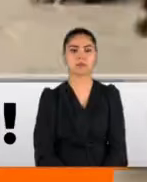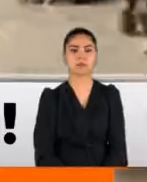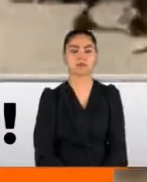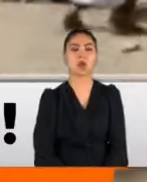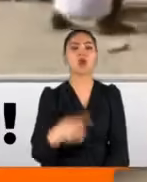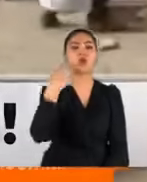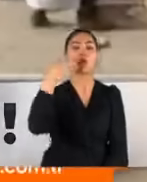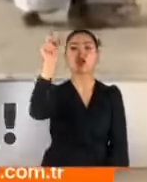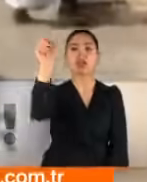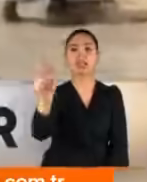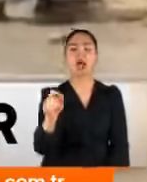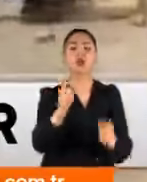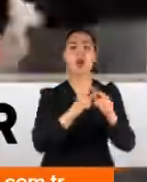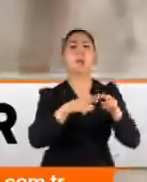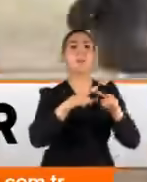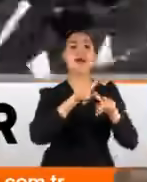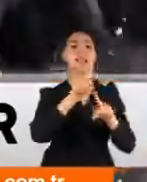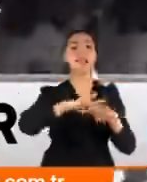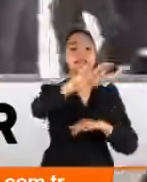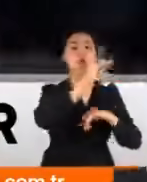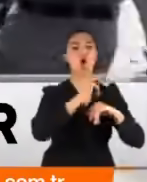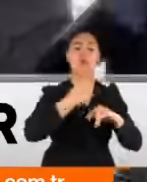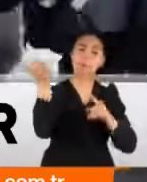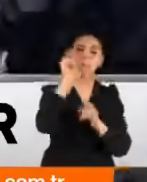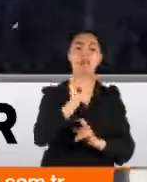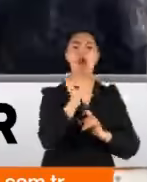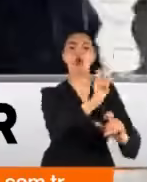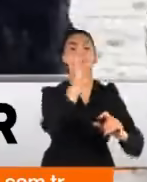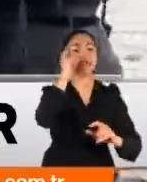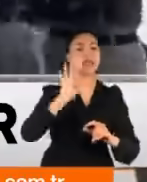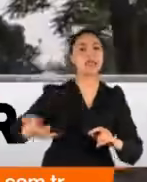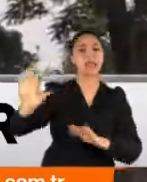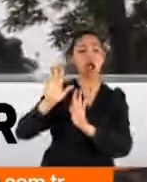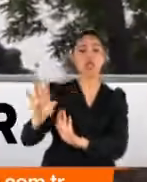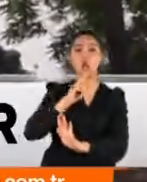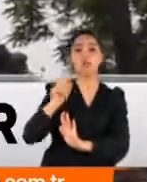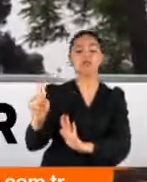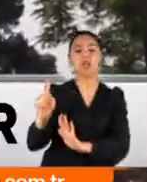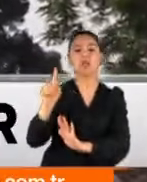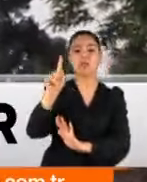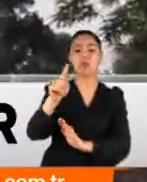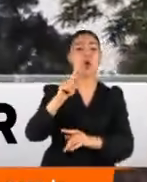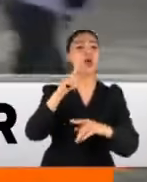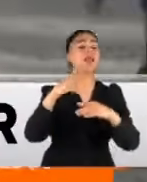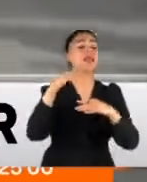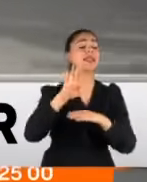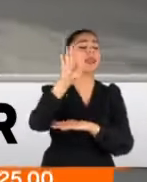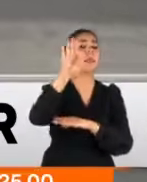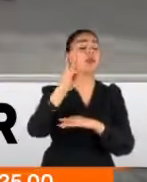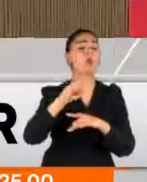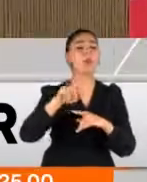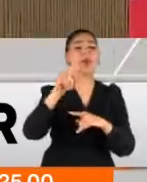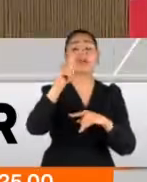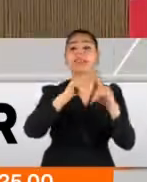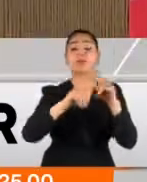Erdoğan batıyı bir kez daha uyardı İsrail'e dizginleri dedi ardından Diplomasi rotasını İslam ülkelerine